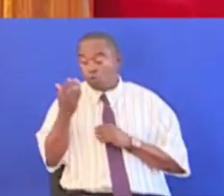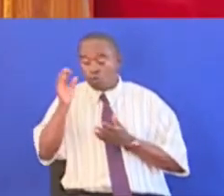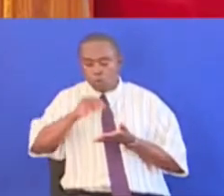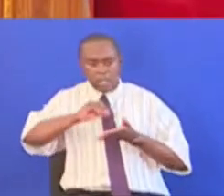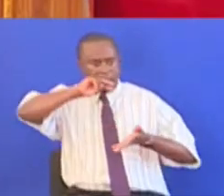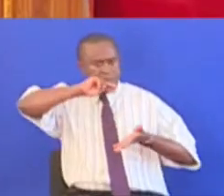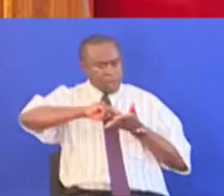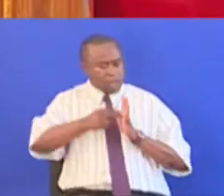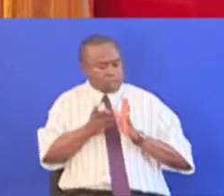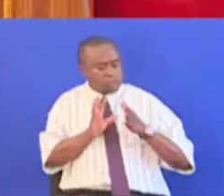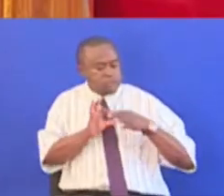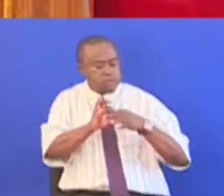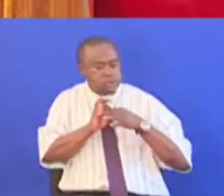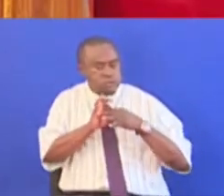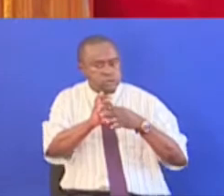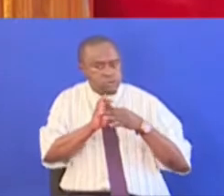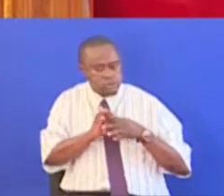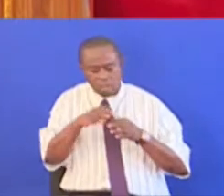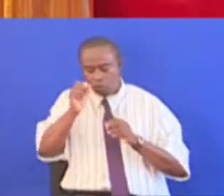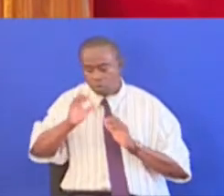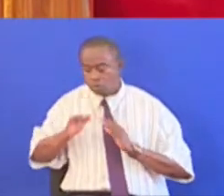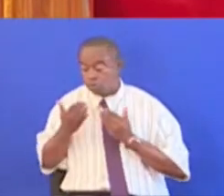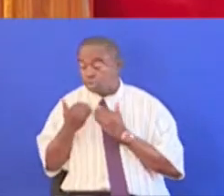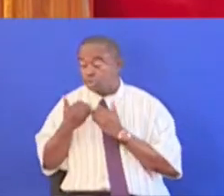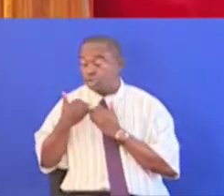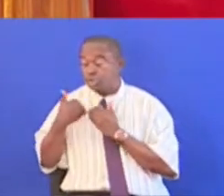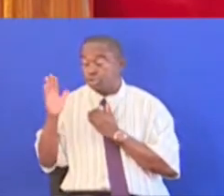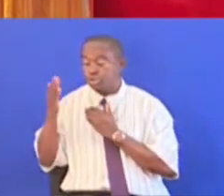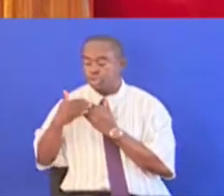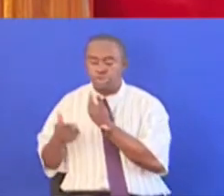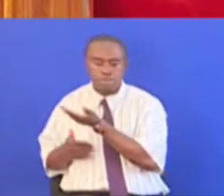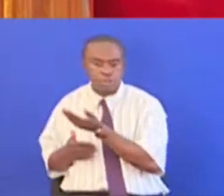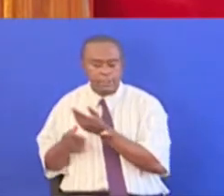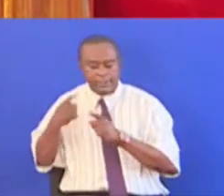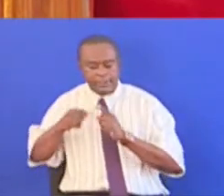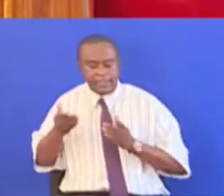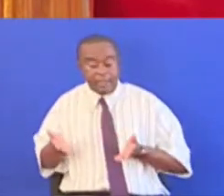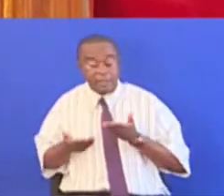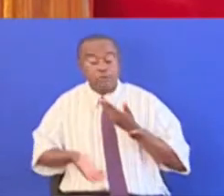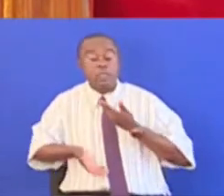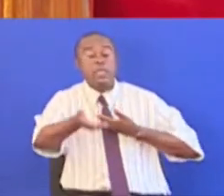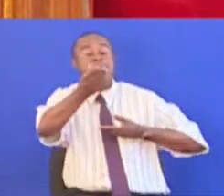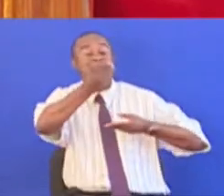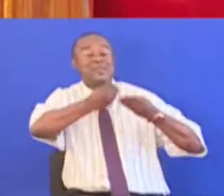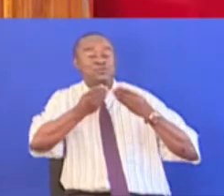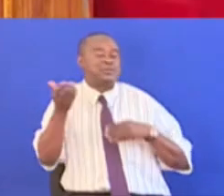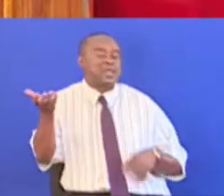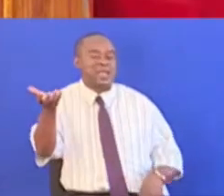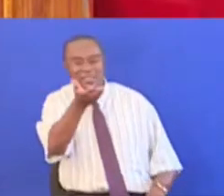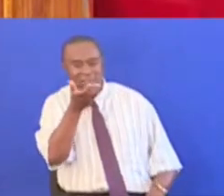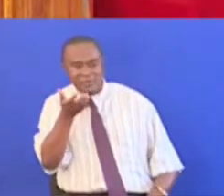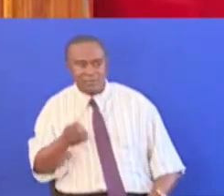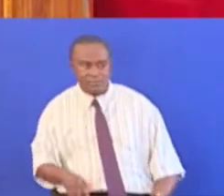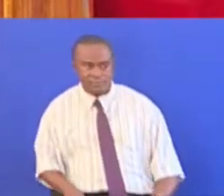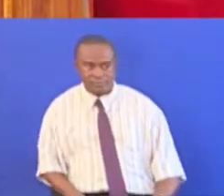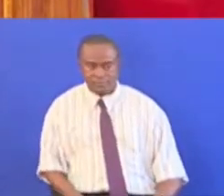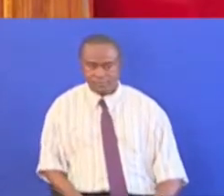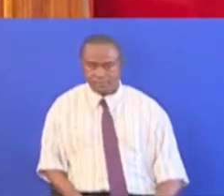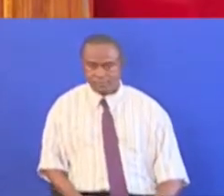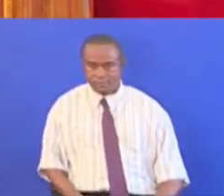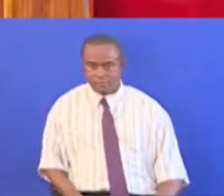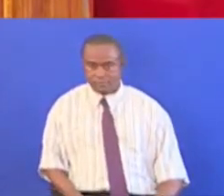mkakati wa kushirikisha diaspora ya Tanzania katika maendeleo ya uchumi na jamii ya nchi yetu. Na nilisema